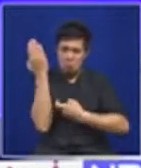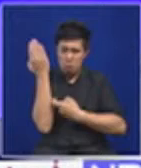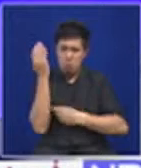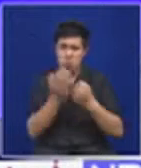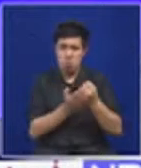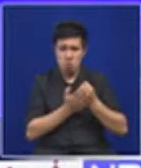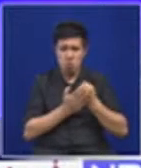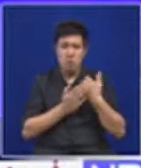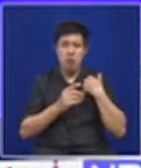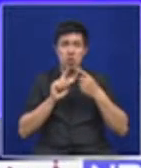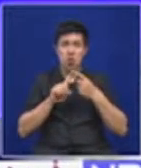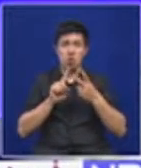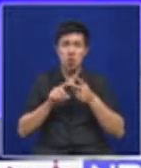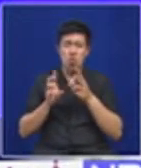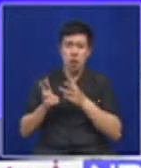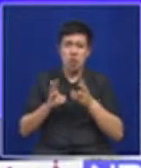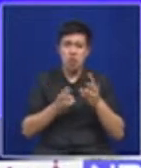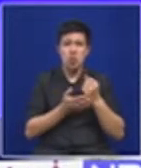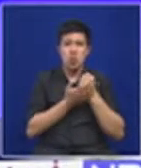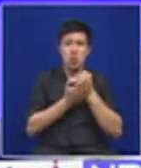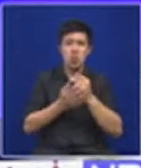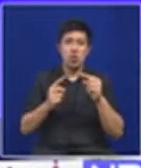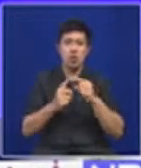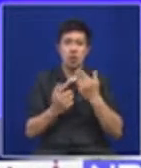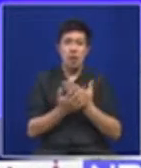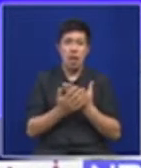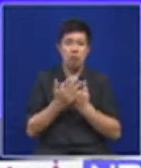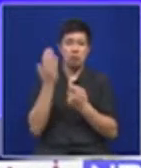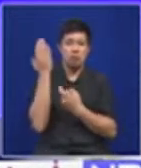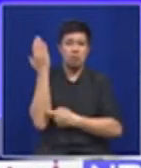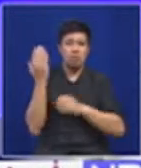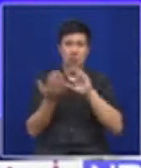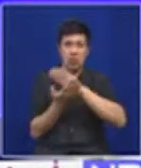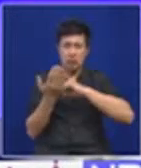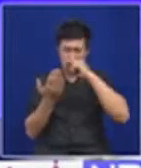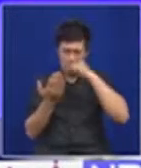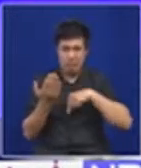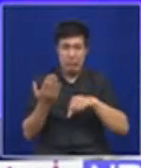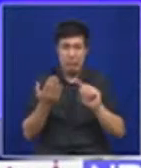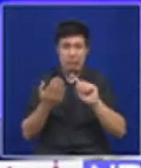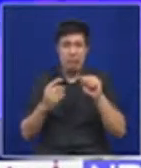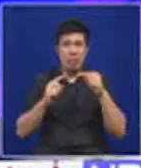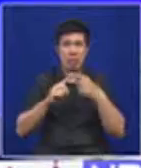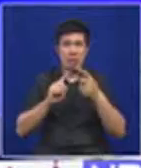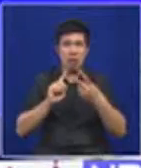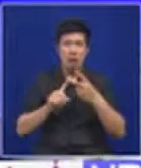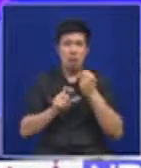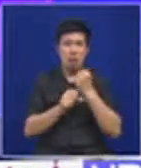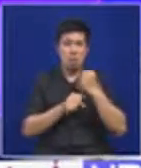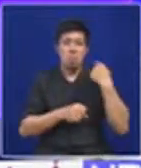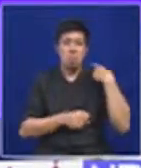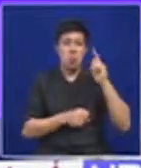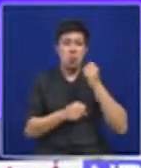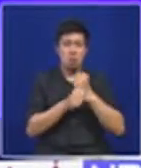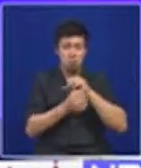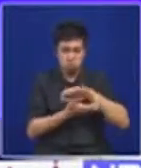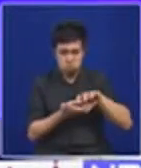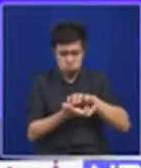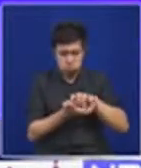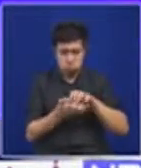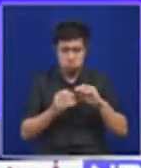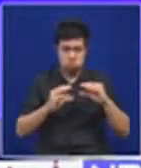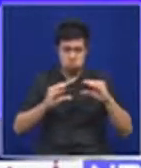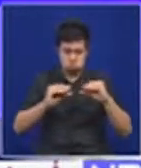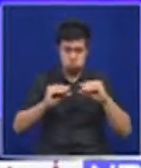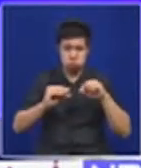ติแล้วแนวทางที่จะช่วยในการพยุงราคายางพาราในบ้านเราก็คือเรื่องของการนำไปใช้ประโยชน์นะฮะโดยไปผสมกับยางแ